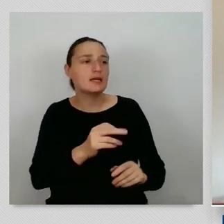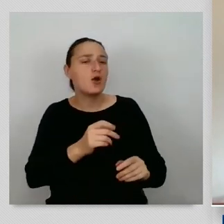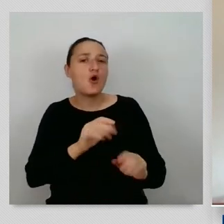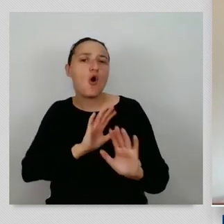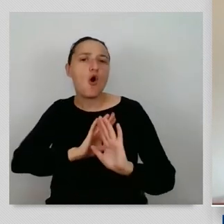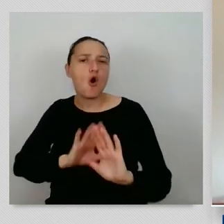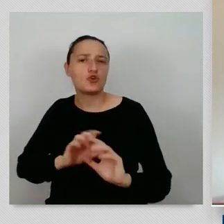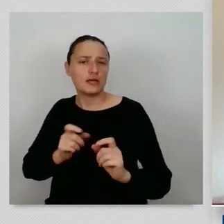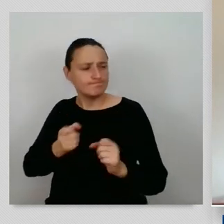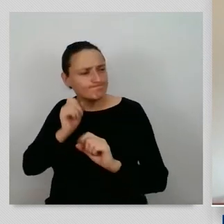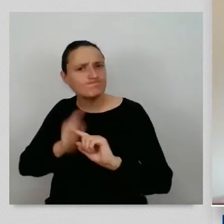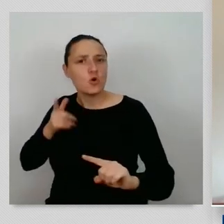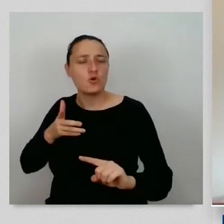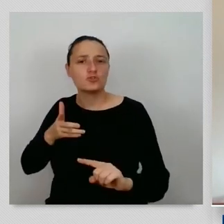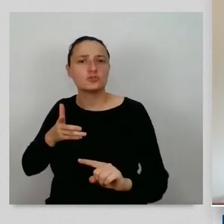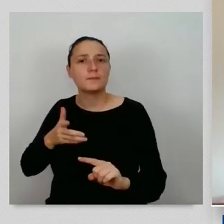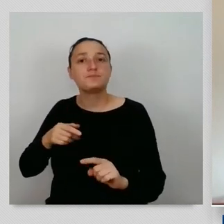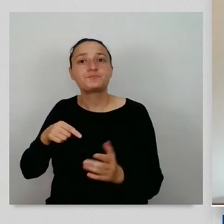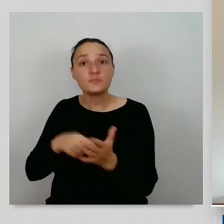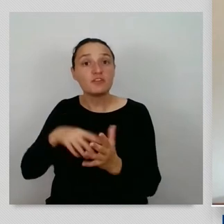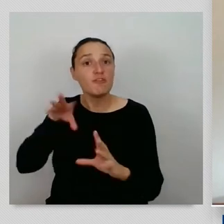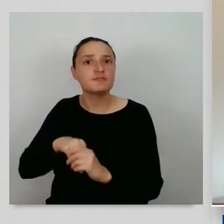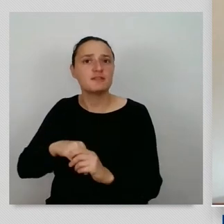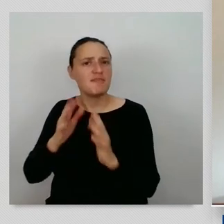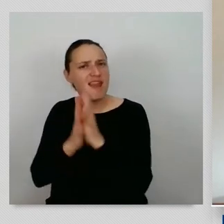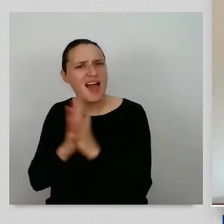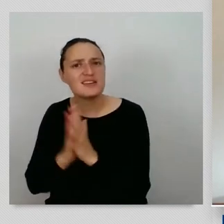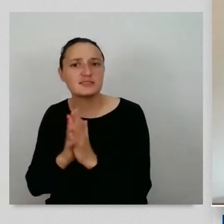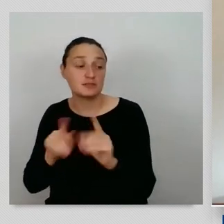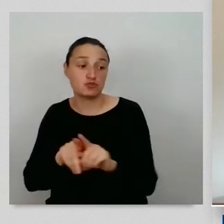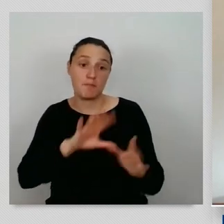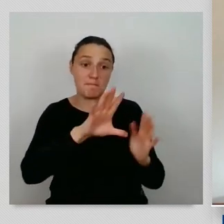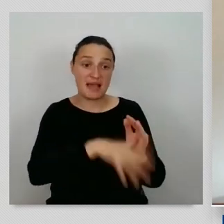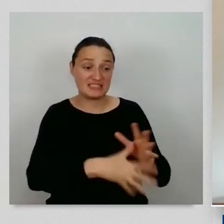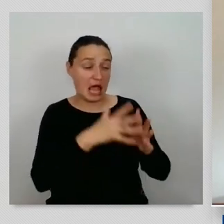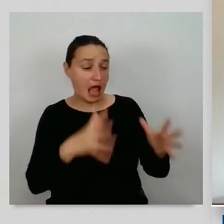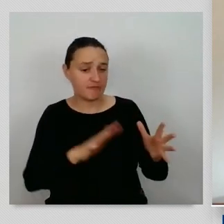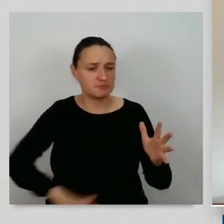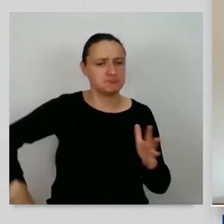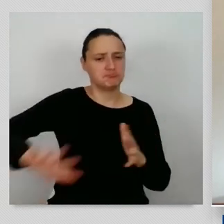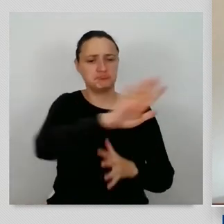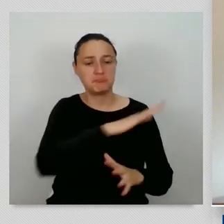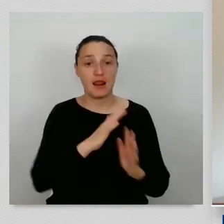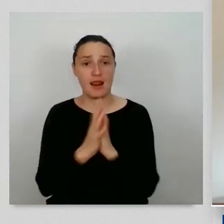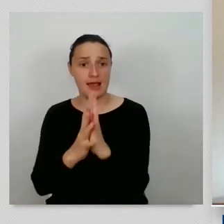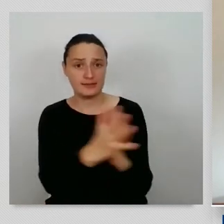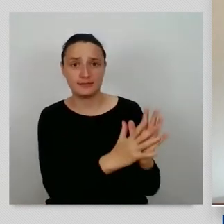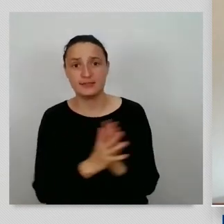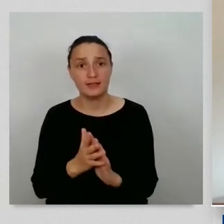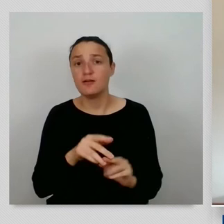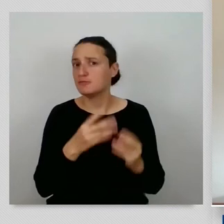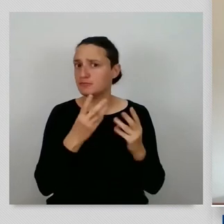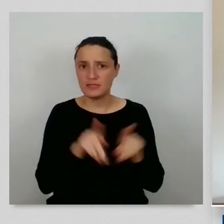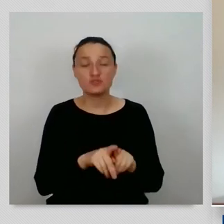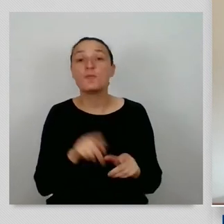tego dołożyć lasy wokół dużych miast, dlatego że dostęp do przyrody,